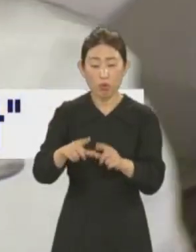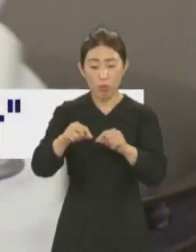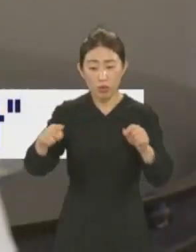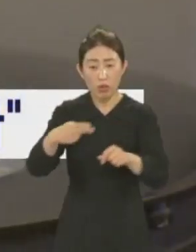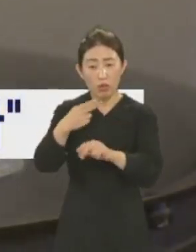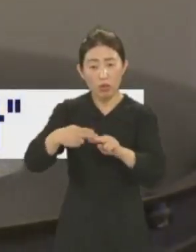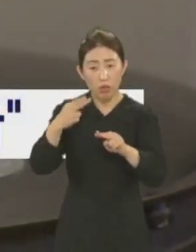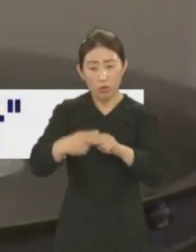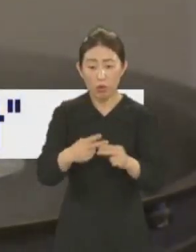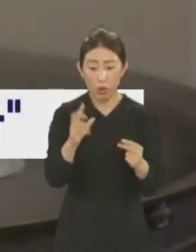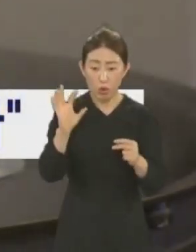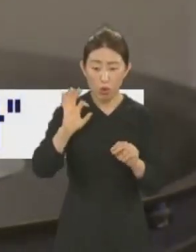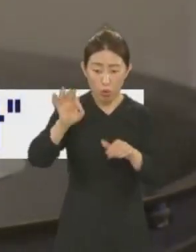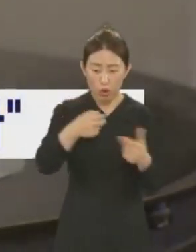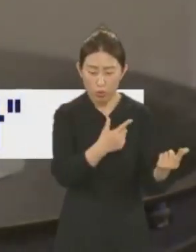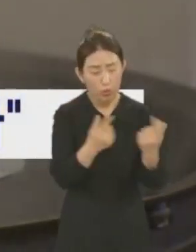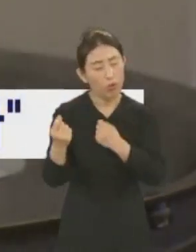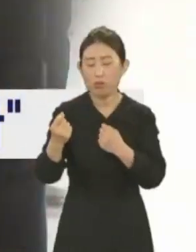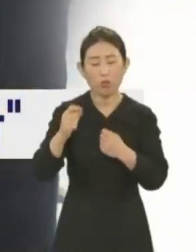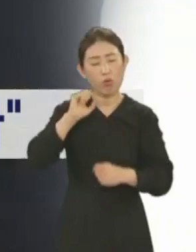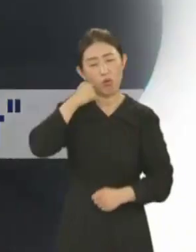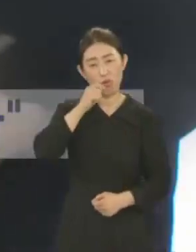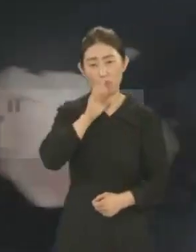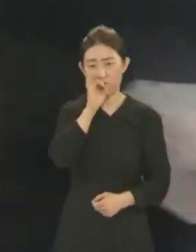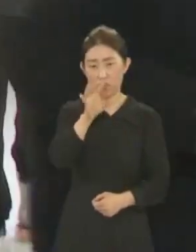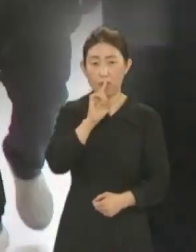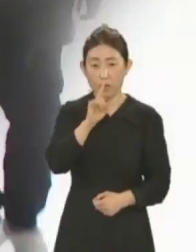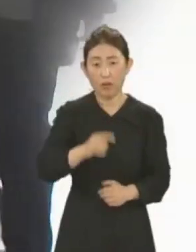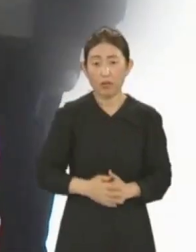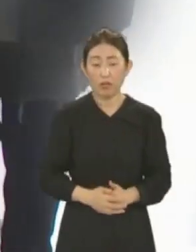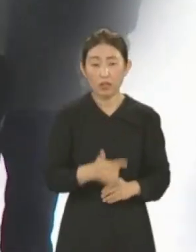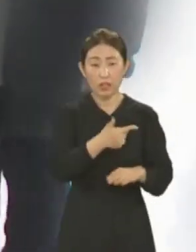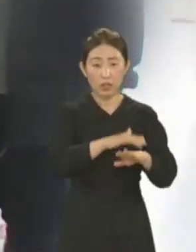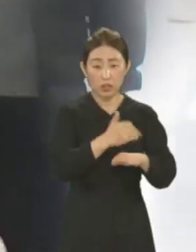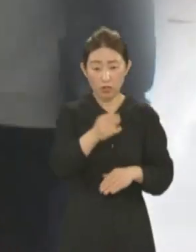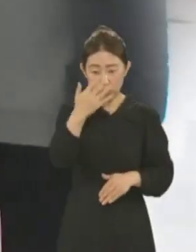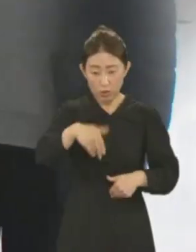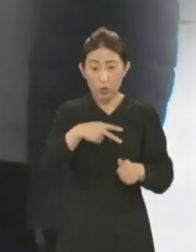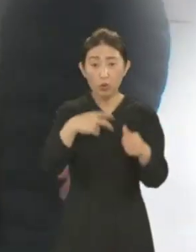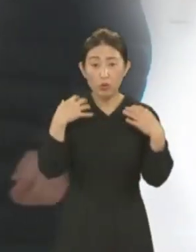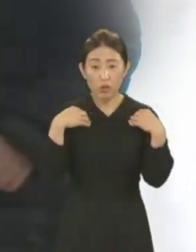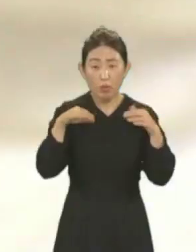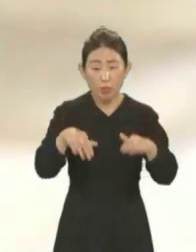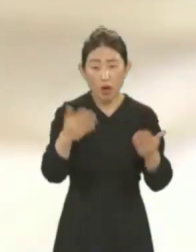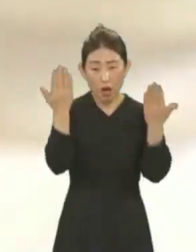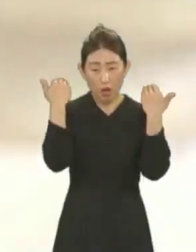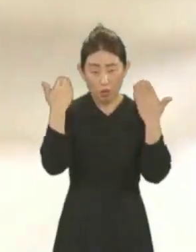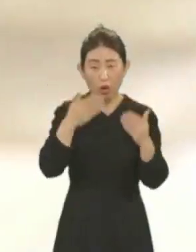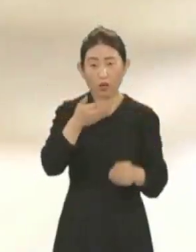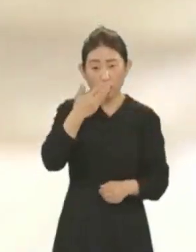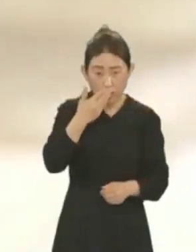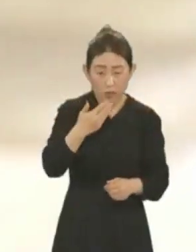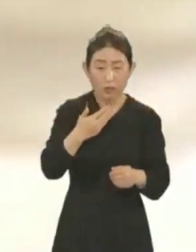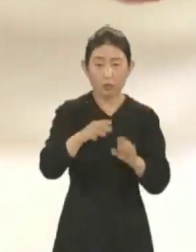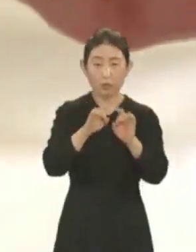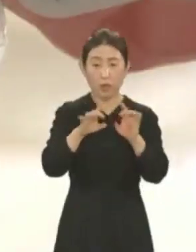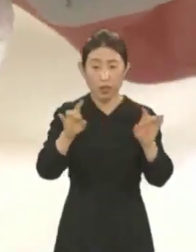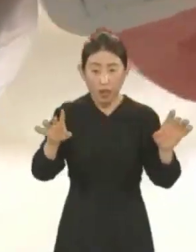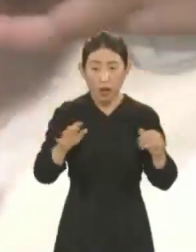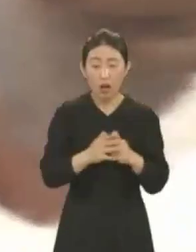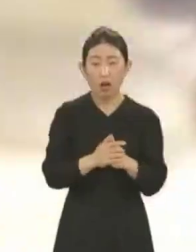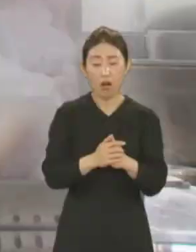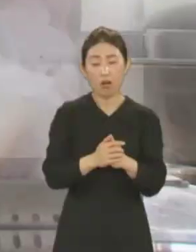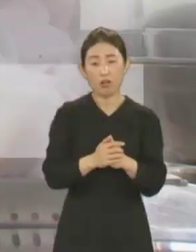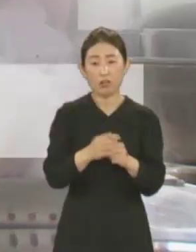동일임금제 등은 수용이 어렵다는 입장입니다 대전과 세종 충남교육청은 우선 학교급식에 대해서는 학교별 파업